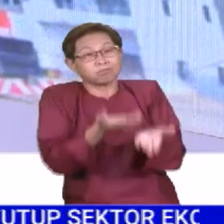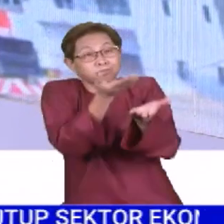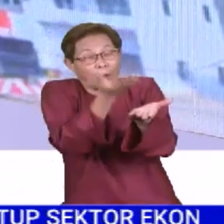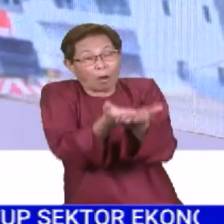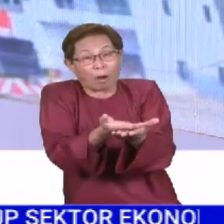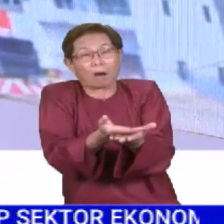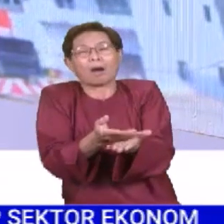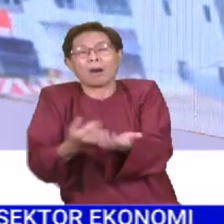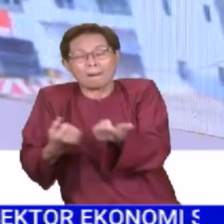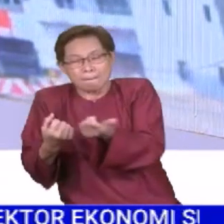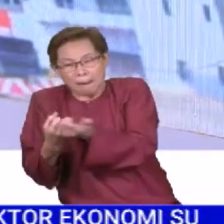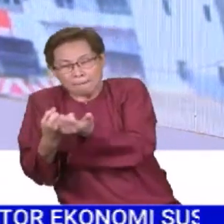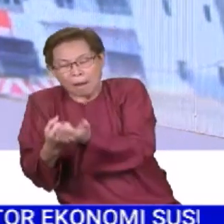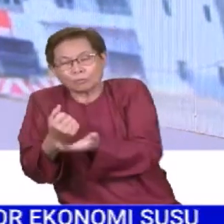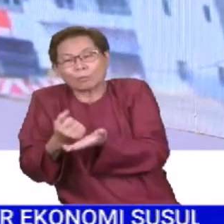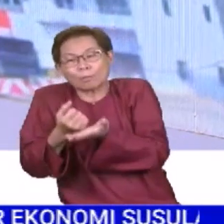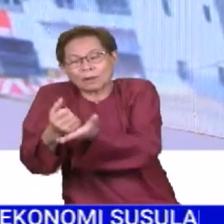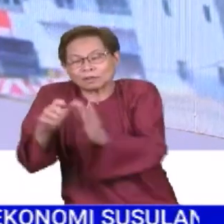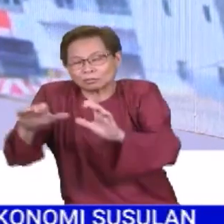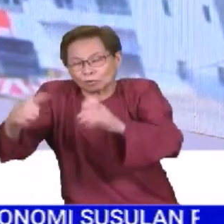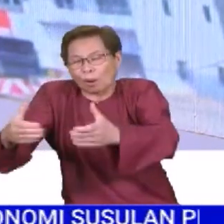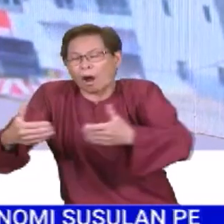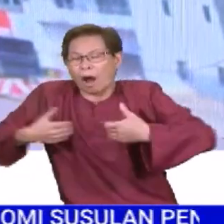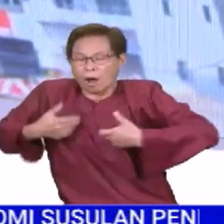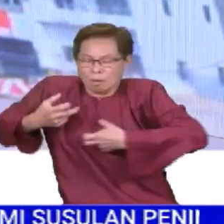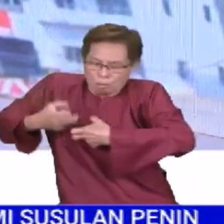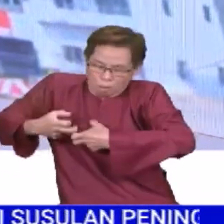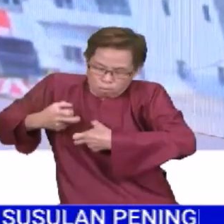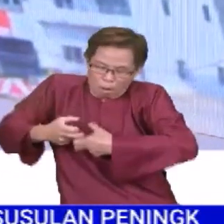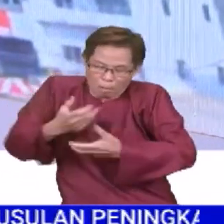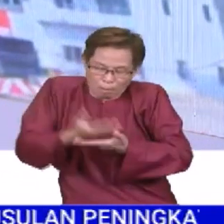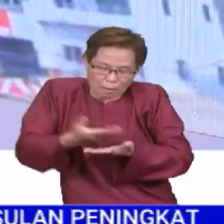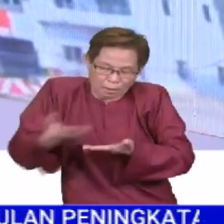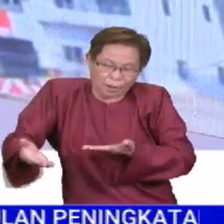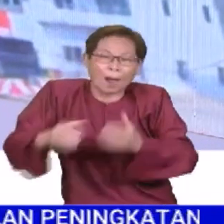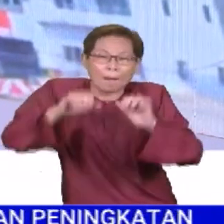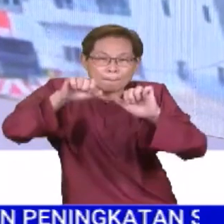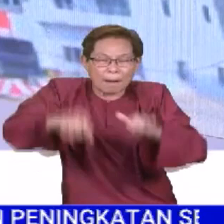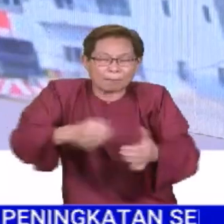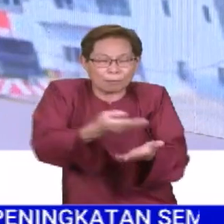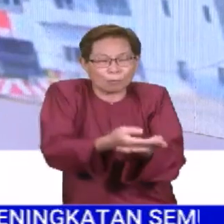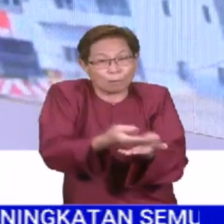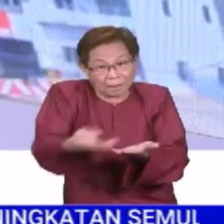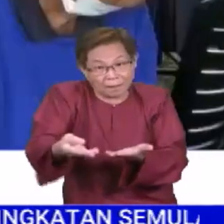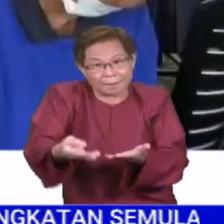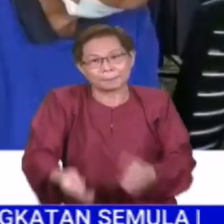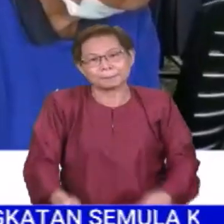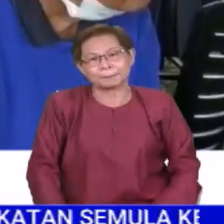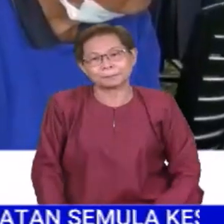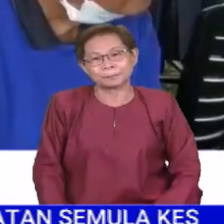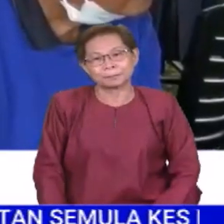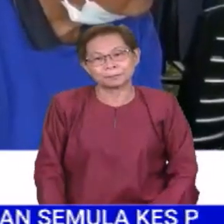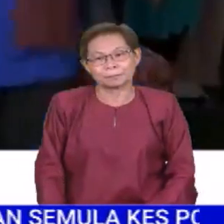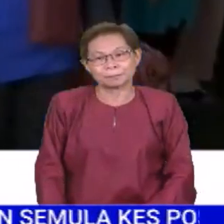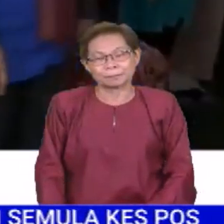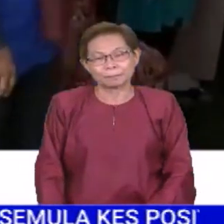pembiaya terlibat bagi membantu golongan yang menghadapi kesukaran membeli rumah mampu milik.